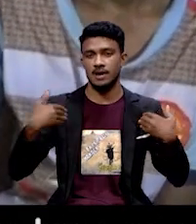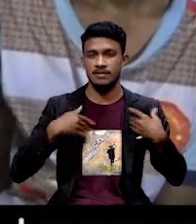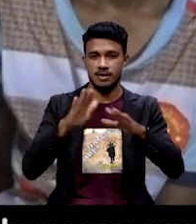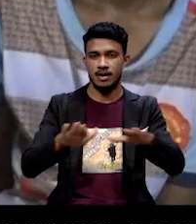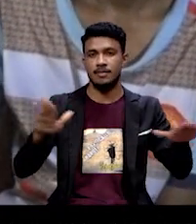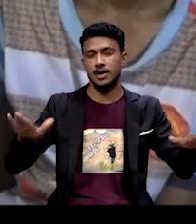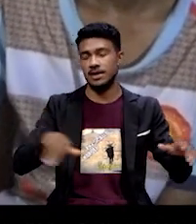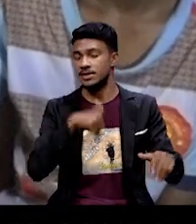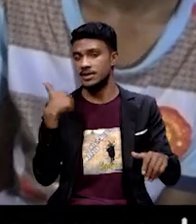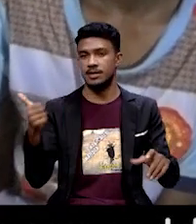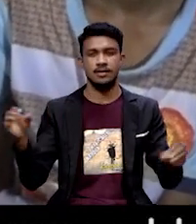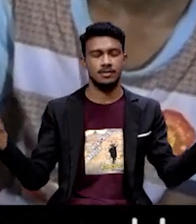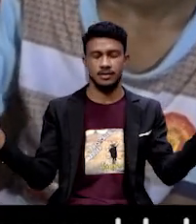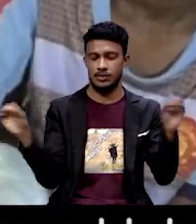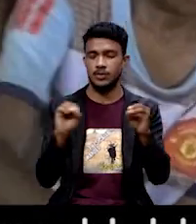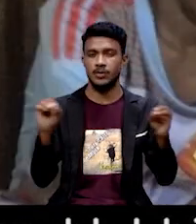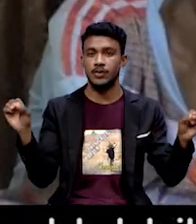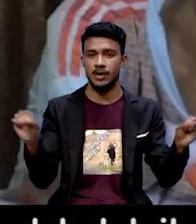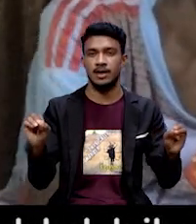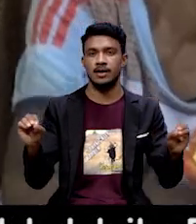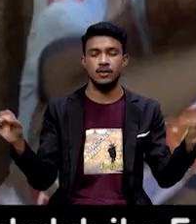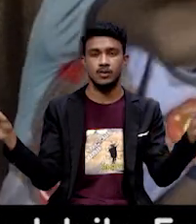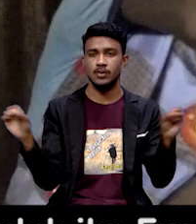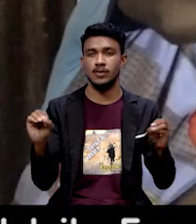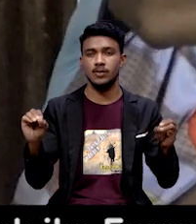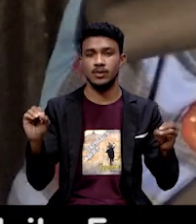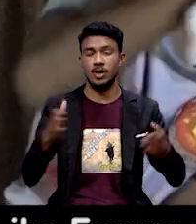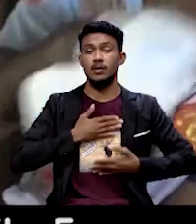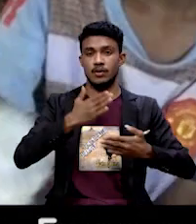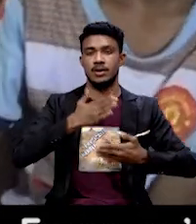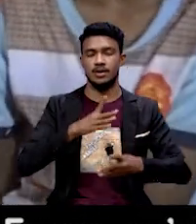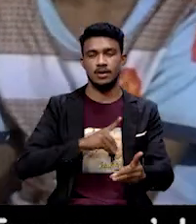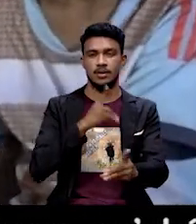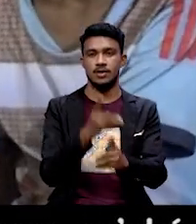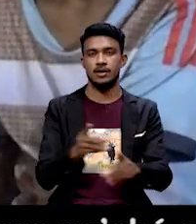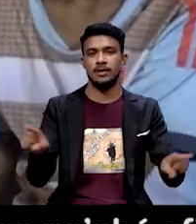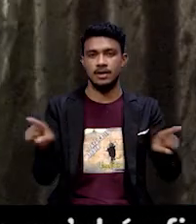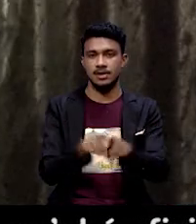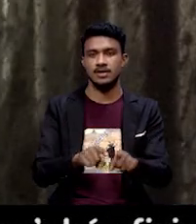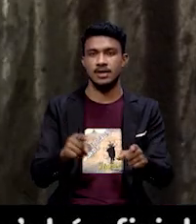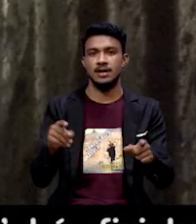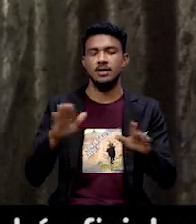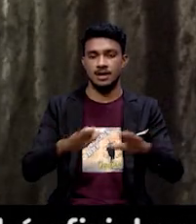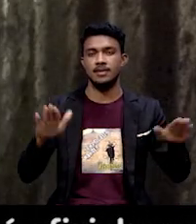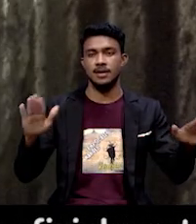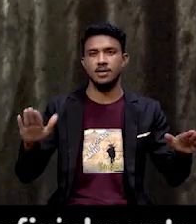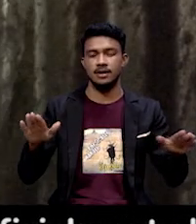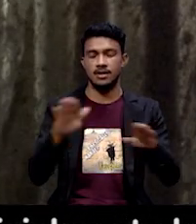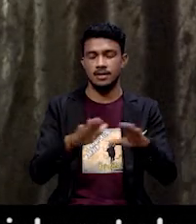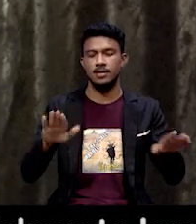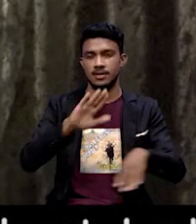balung nunca e nunca goza sirani direito no dar la barik. La barik irak